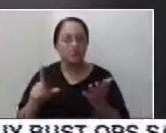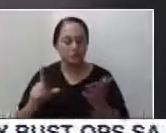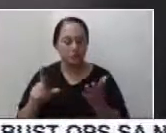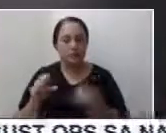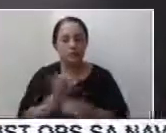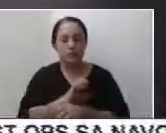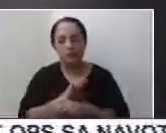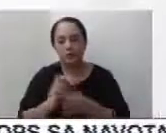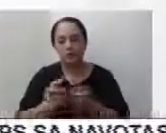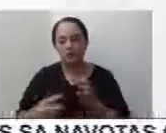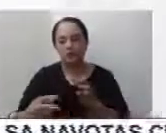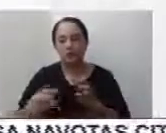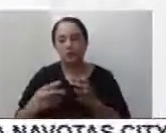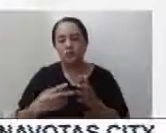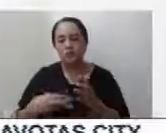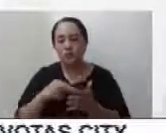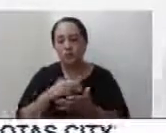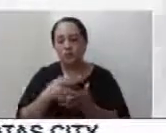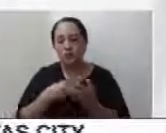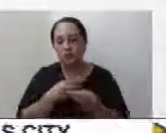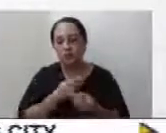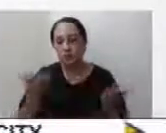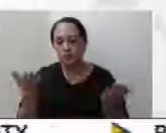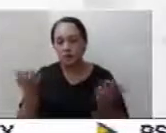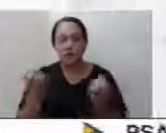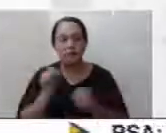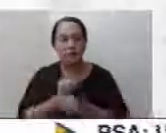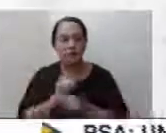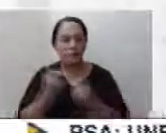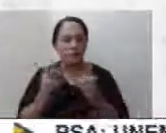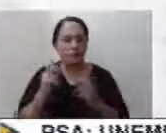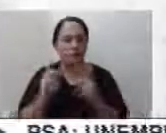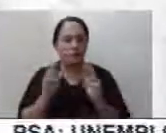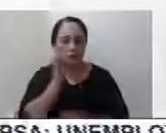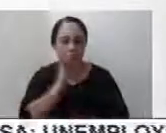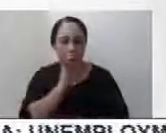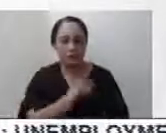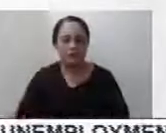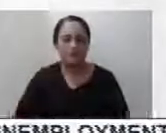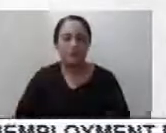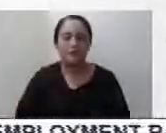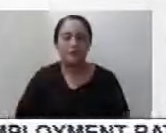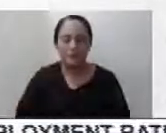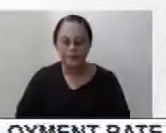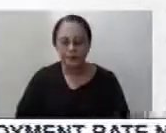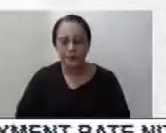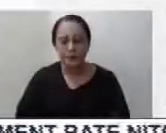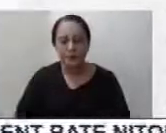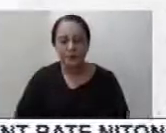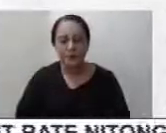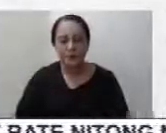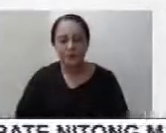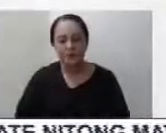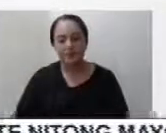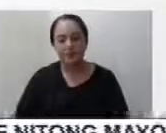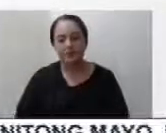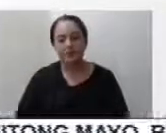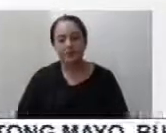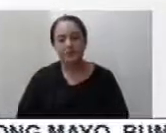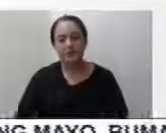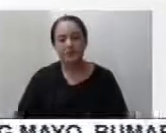chain nitong nakaraang buwan. Ay, sobrang laking bagay po nito, ma'am, na nagkatrabaho po ako ngayon. Laking pagpapasalamat ko po sa